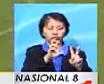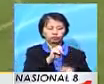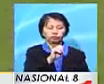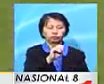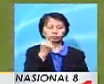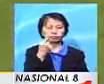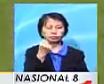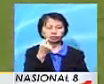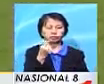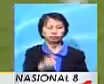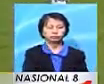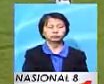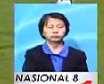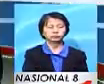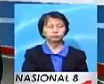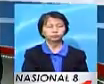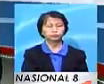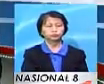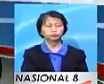2011.